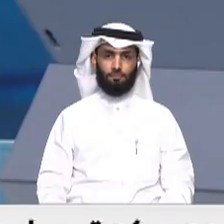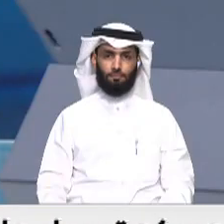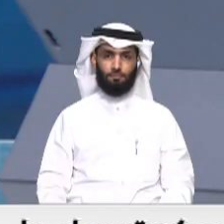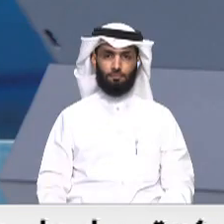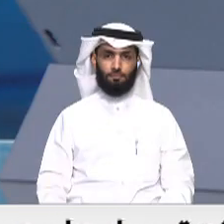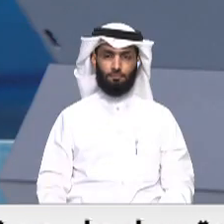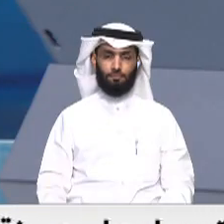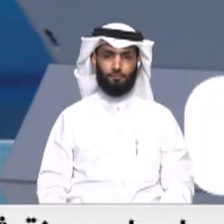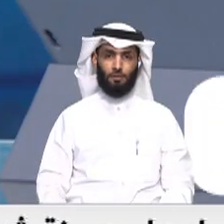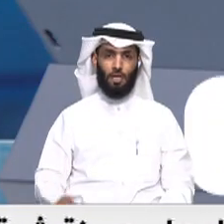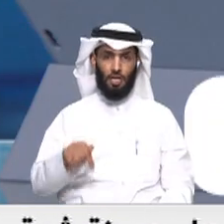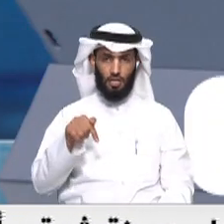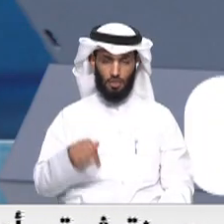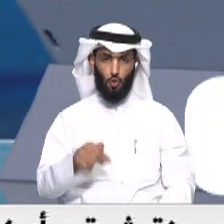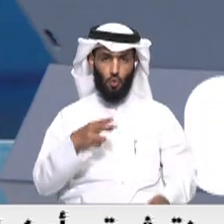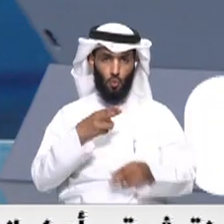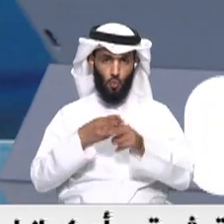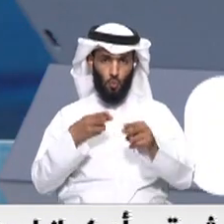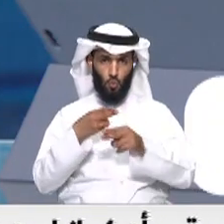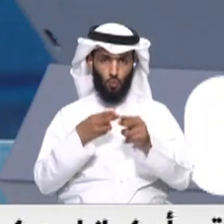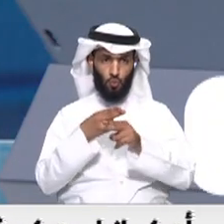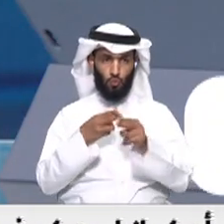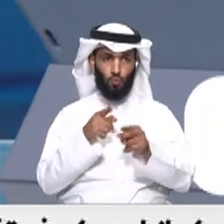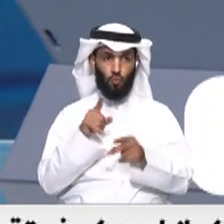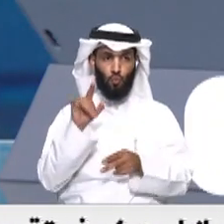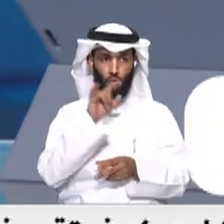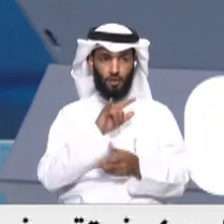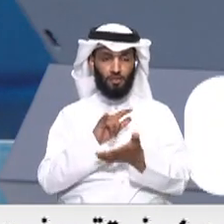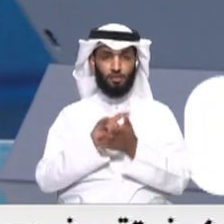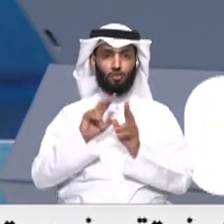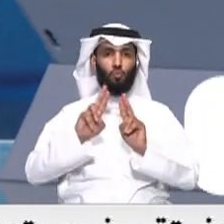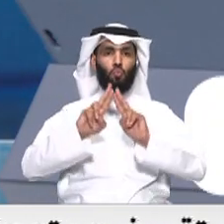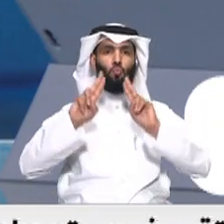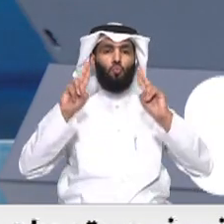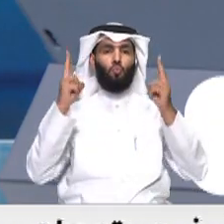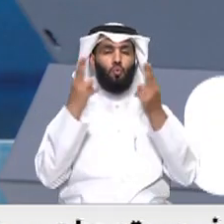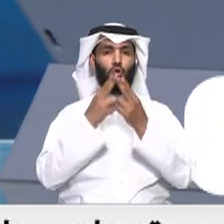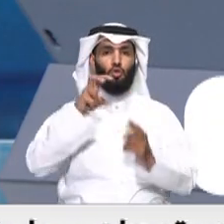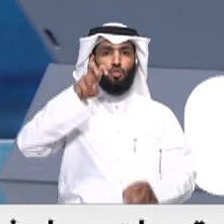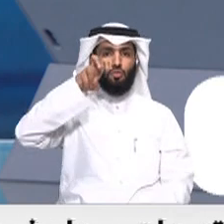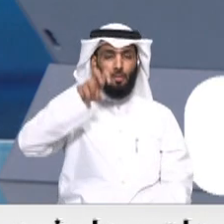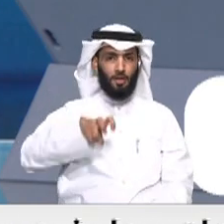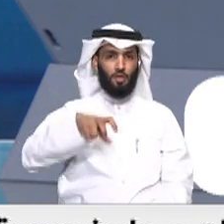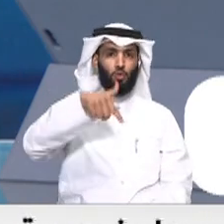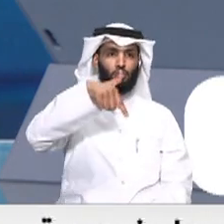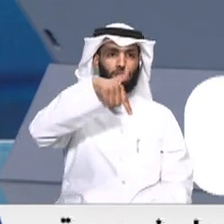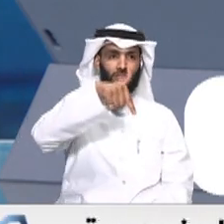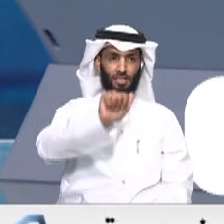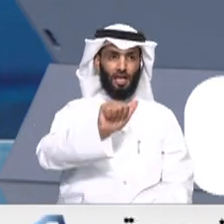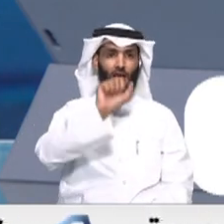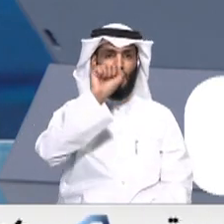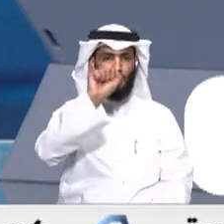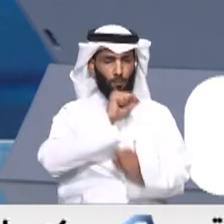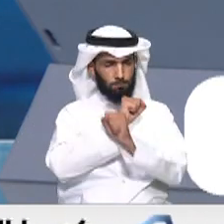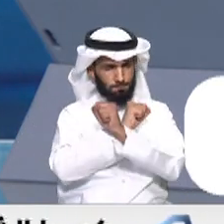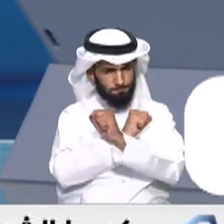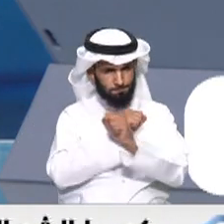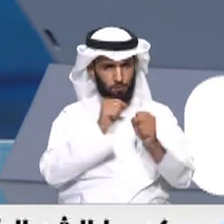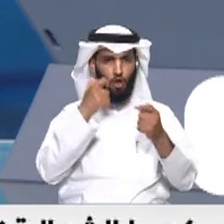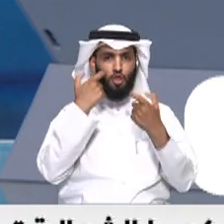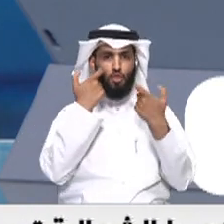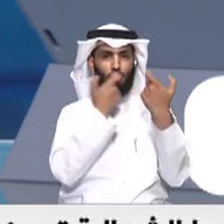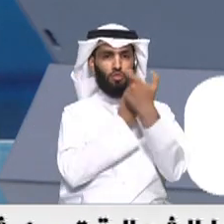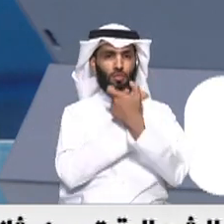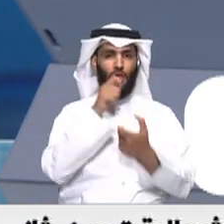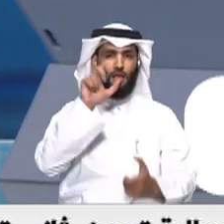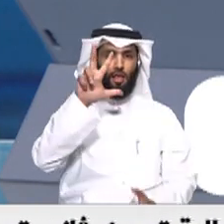أشاد رئيس وفد دولة الكويت المشارك في أعمال المؤتمر السنوي 68 للوكالة الذرية السفير طلال